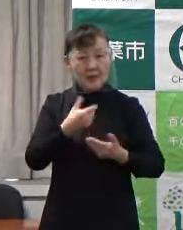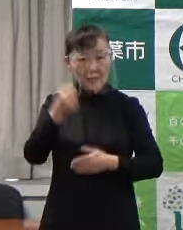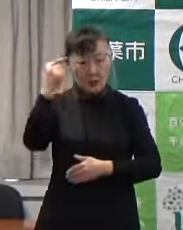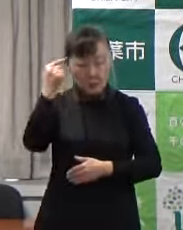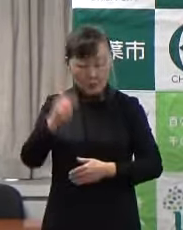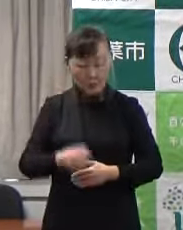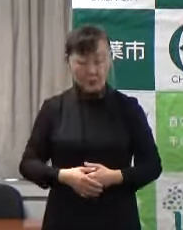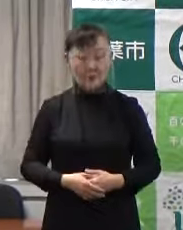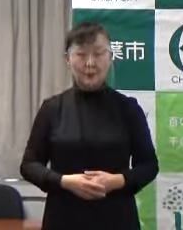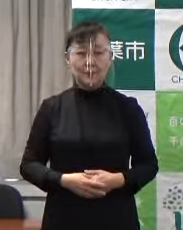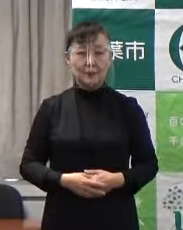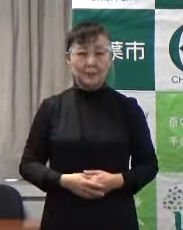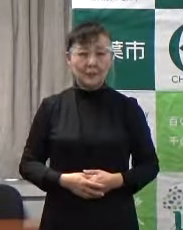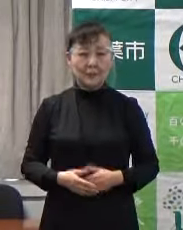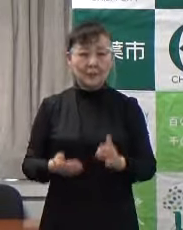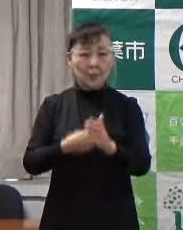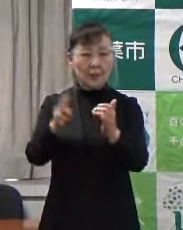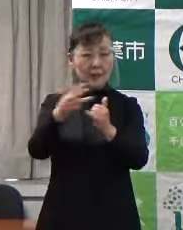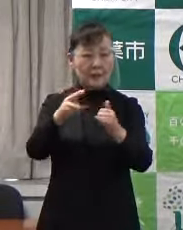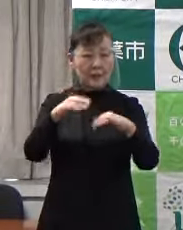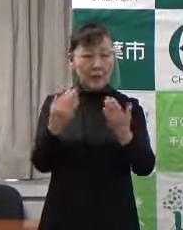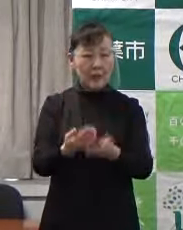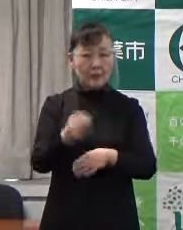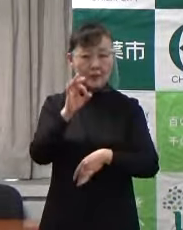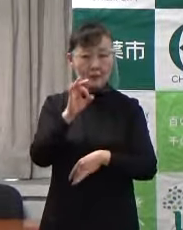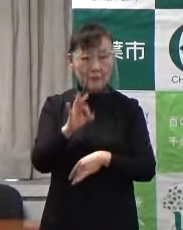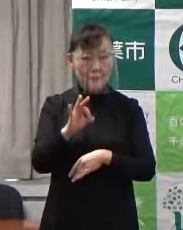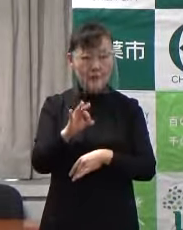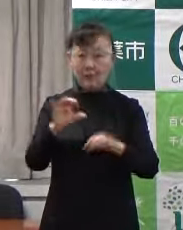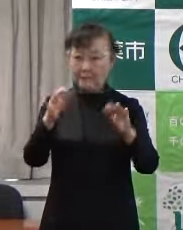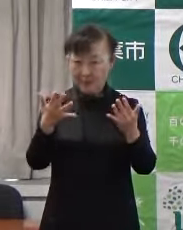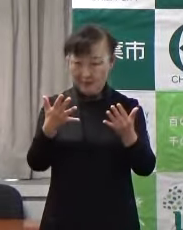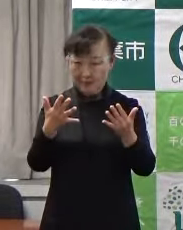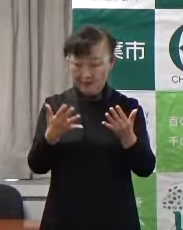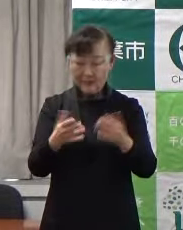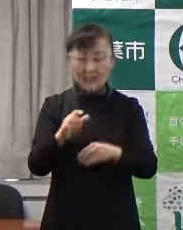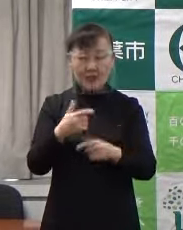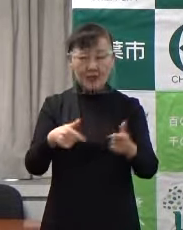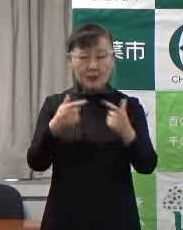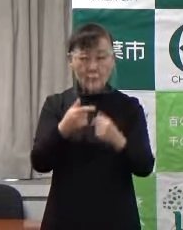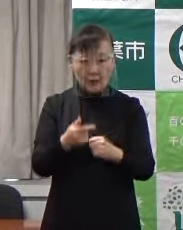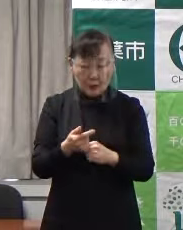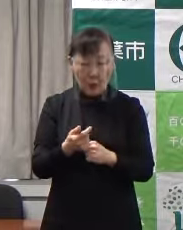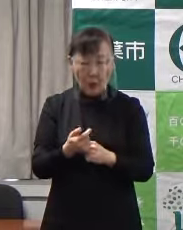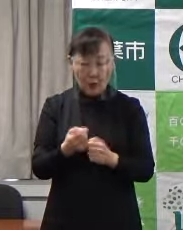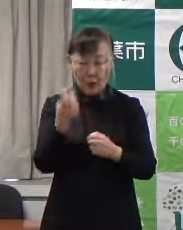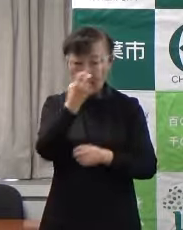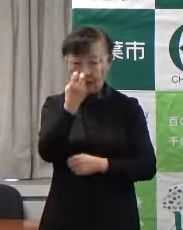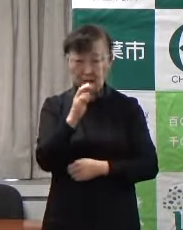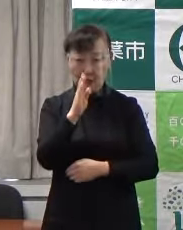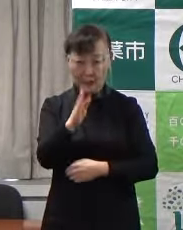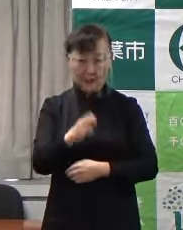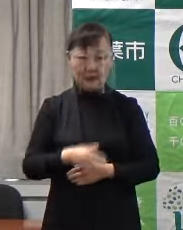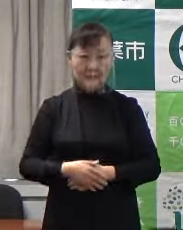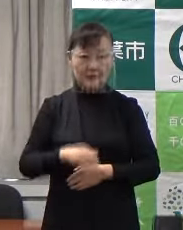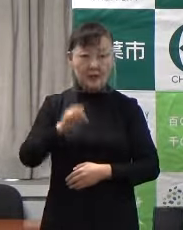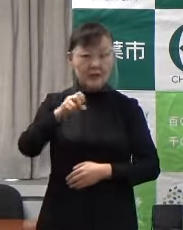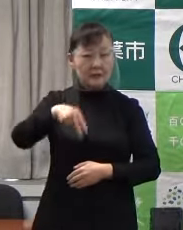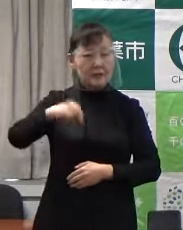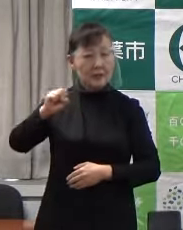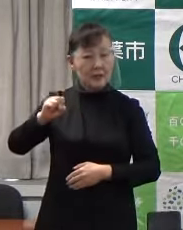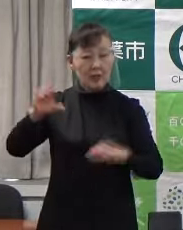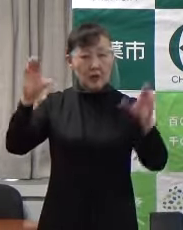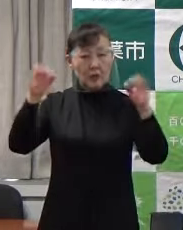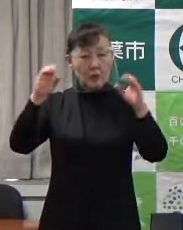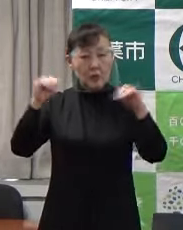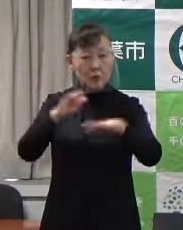。防災に完璧はありません。平時よりハザードマップの確認などの備えもお願いをしたいと思います。また SNS などの情報収